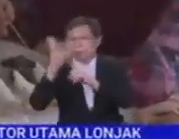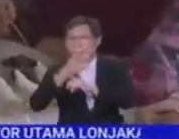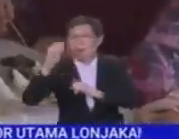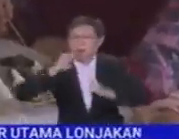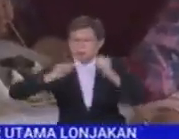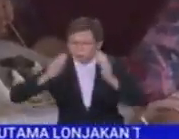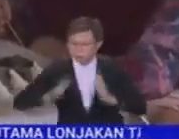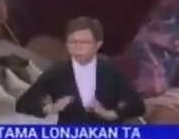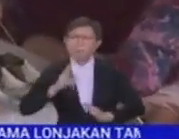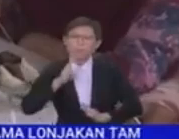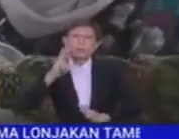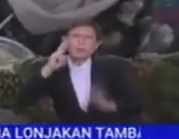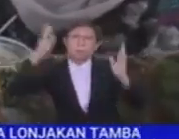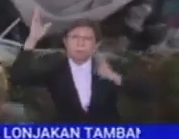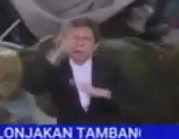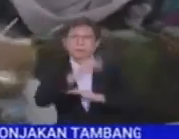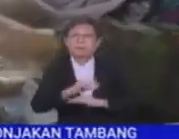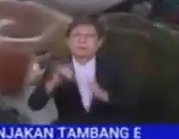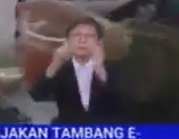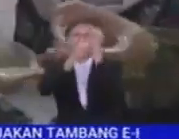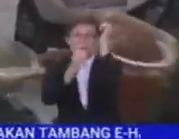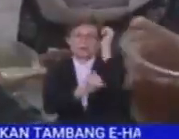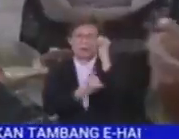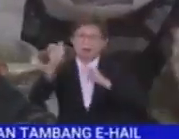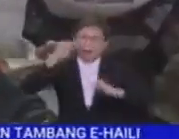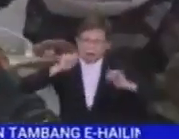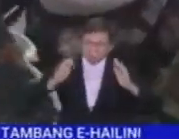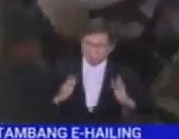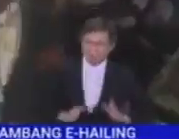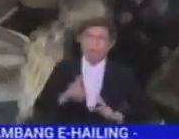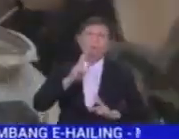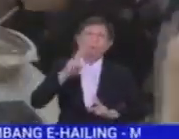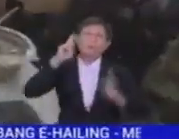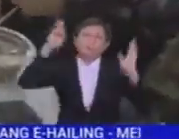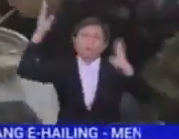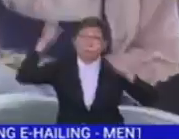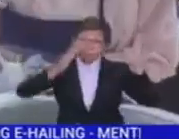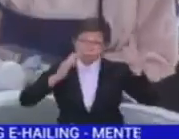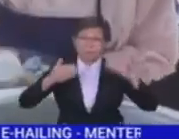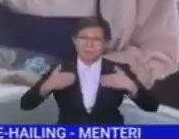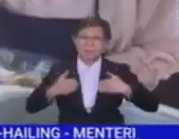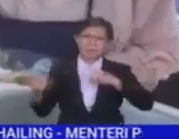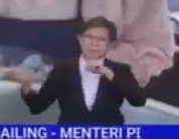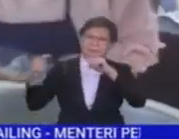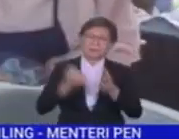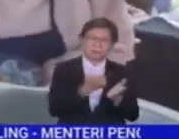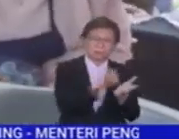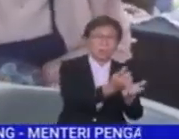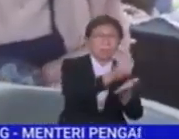Artis Veteran Malaysia dan Yayasan Artis Veteran Malaysia diraikan turut disantuni